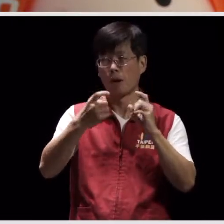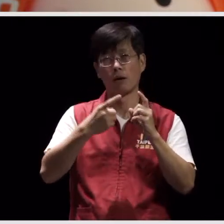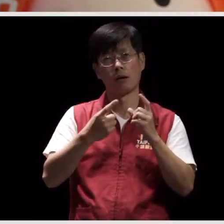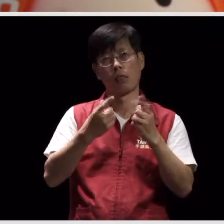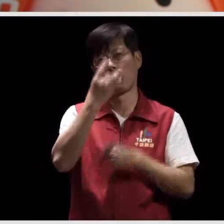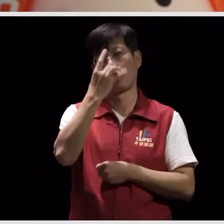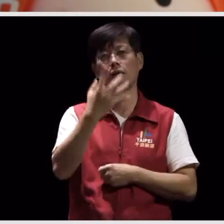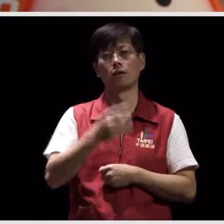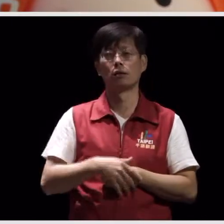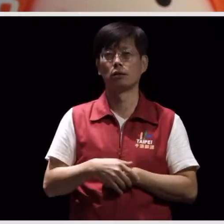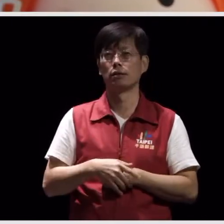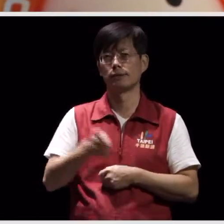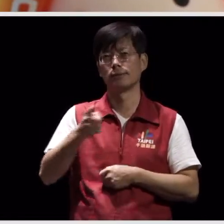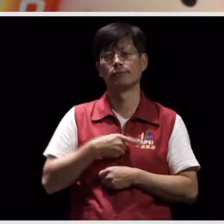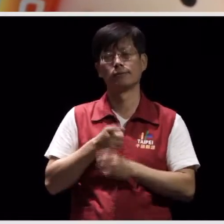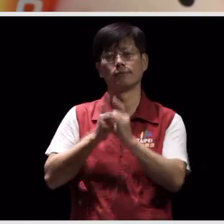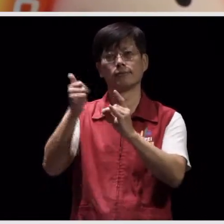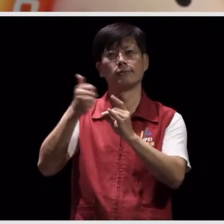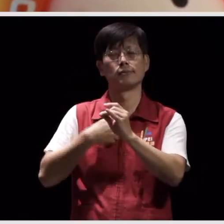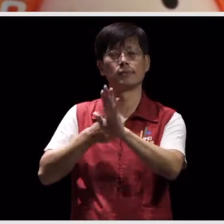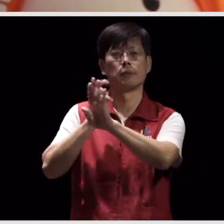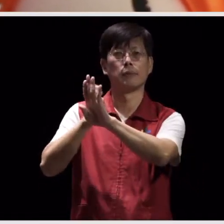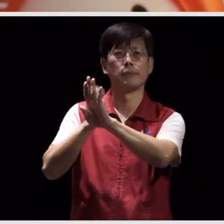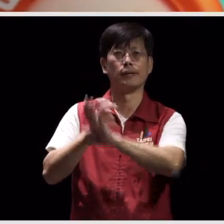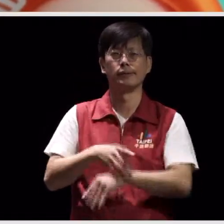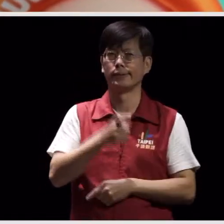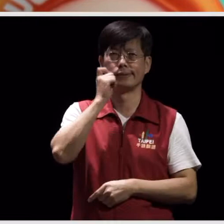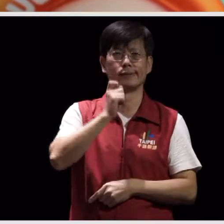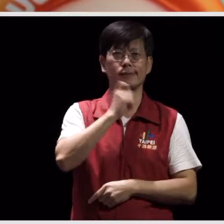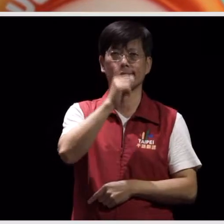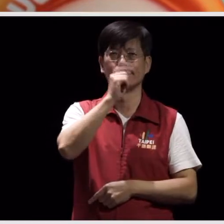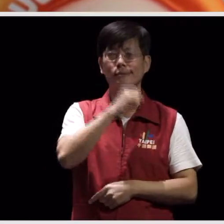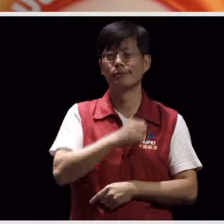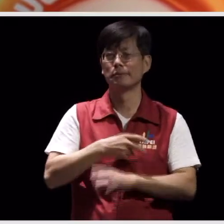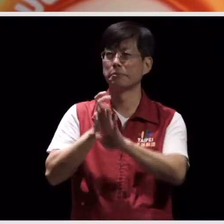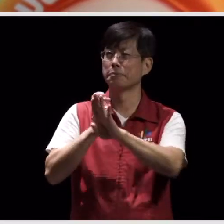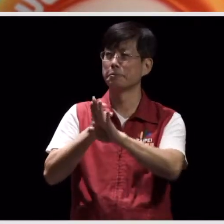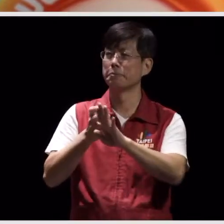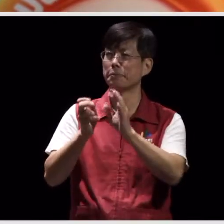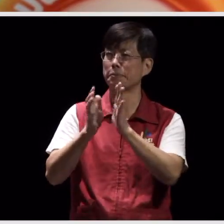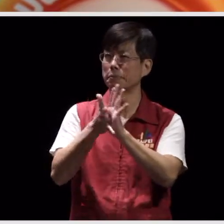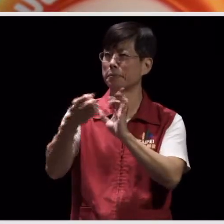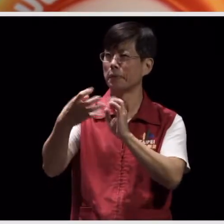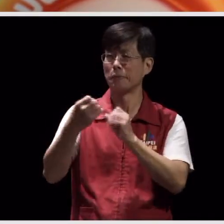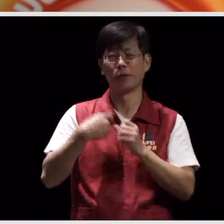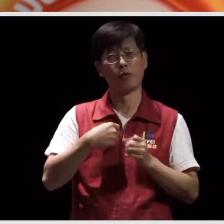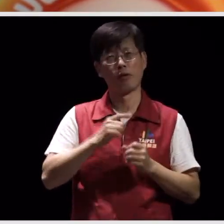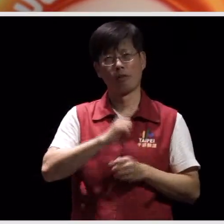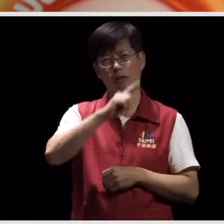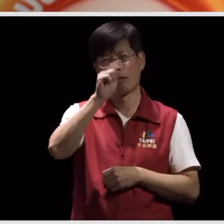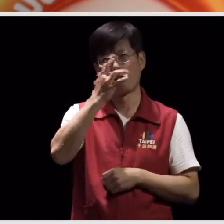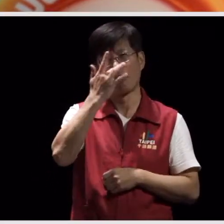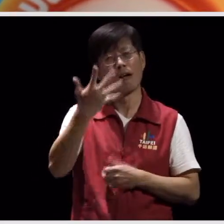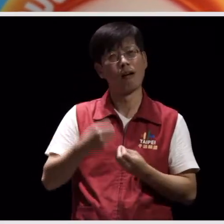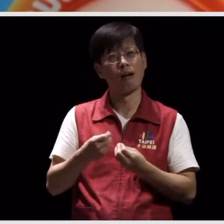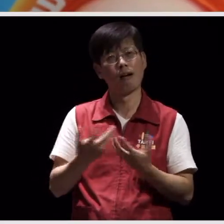有，有一天他要去敲师父的门，他就很爱敲门，就跟师父聊天，然后跟他讲他很困惑，讲说。师